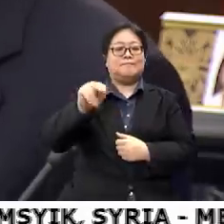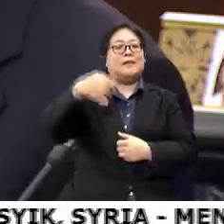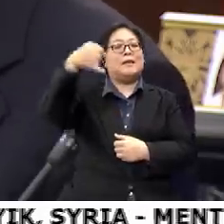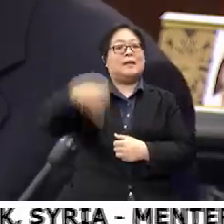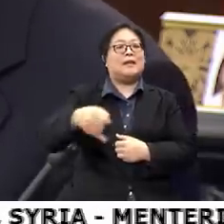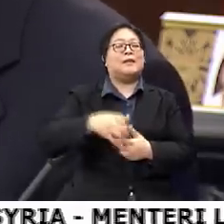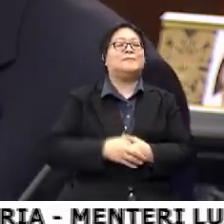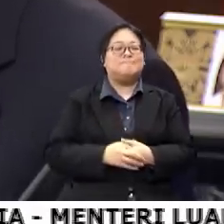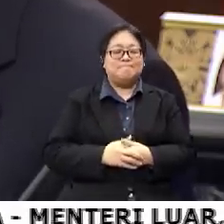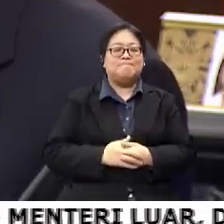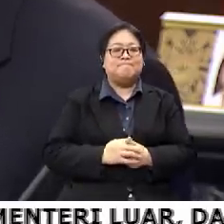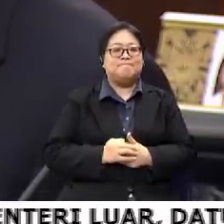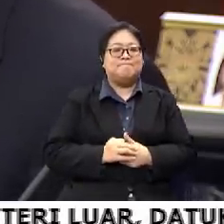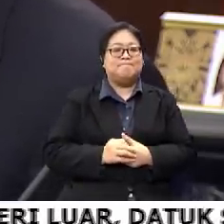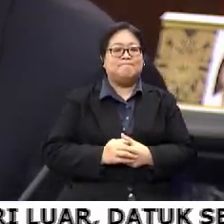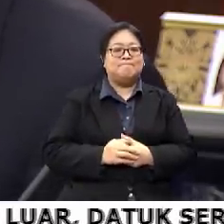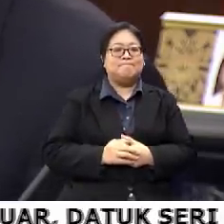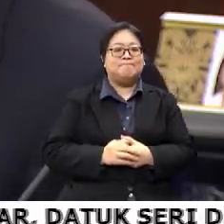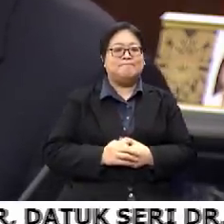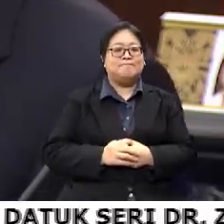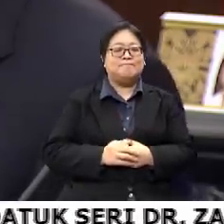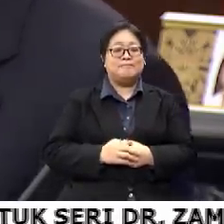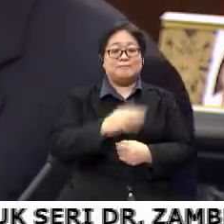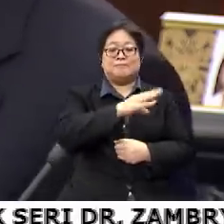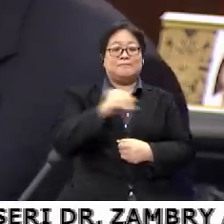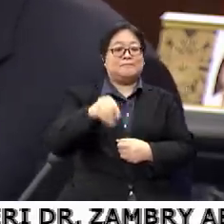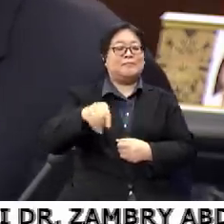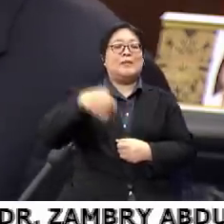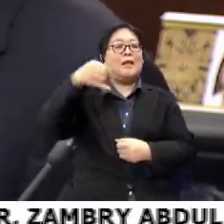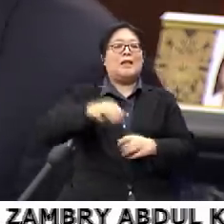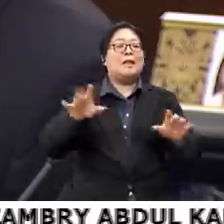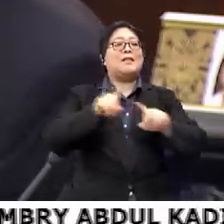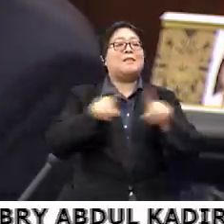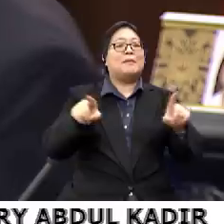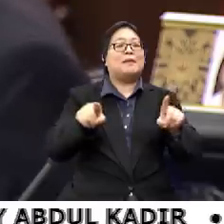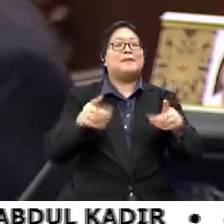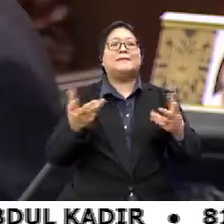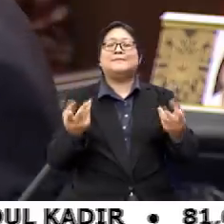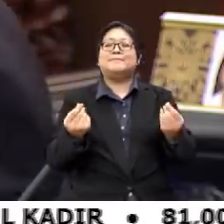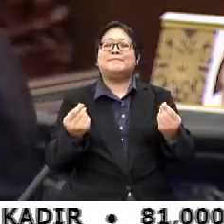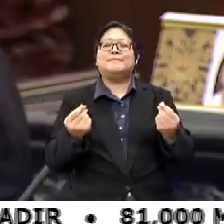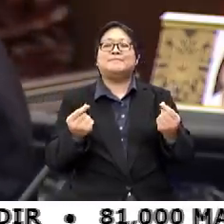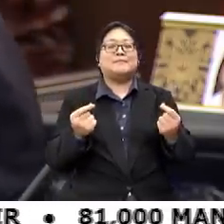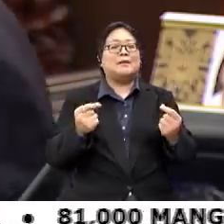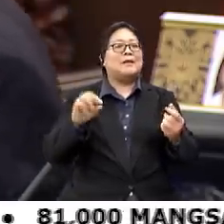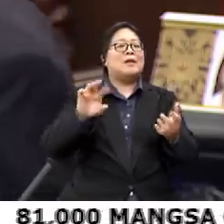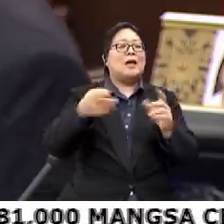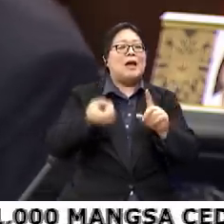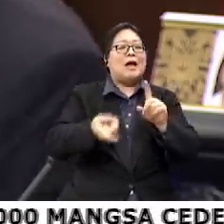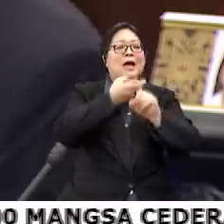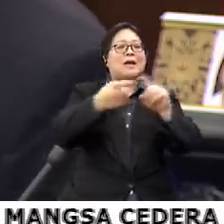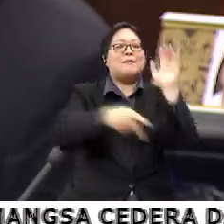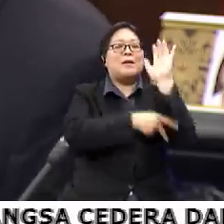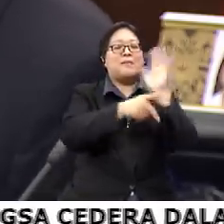kalah dalam pilihan raya, dan tidak bukan kalah tapi tidak ada yang kita katakan hang parlimen. Tidak